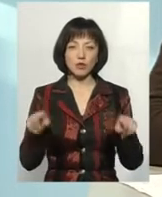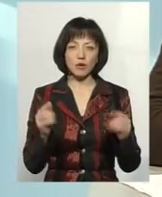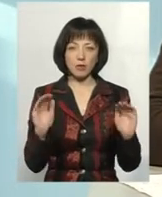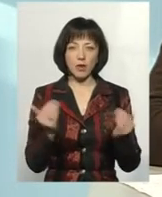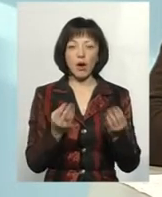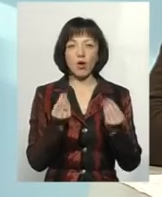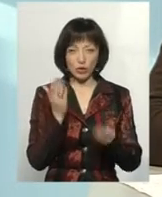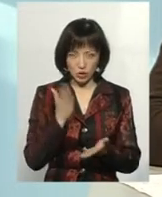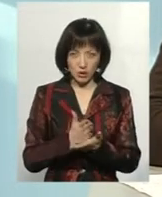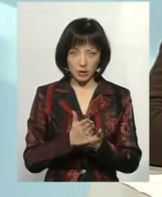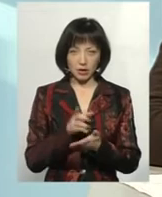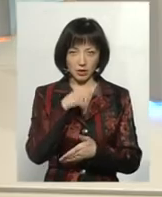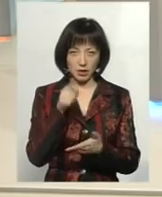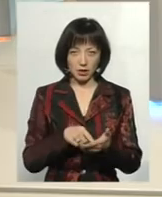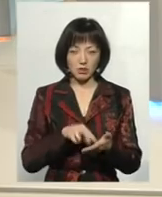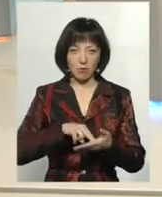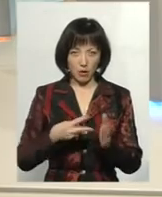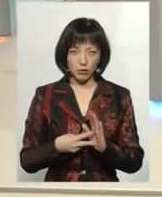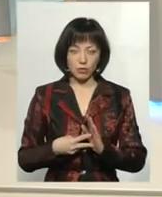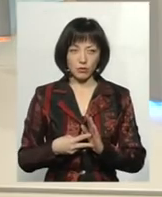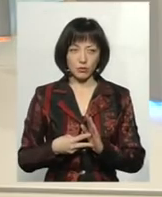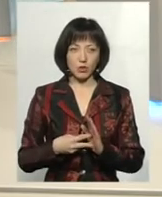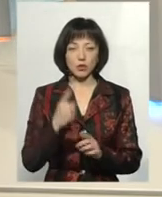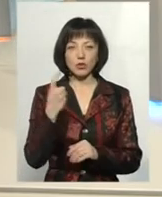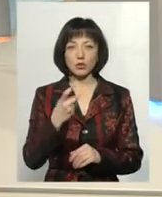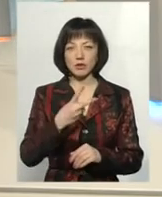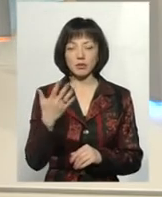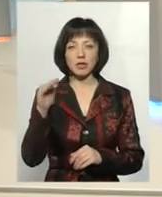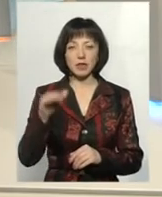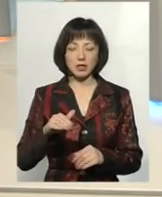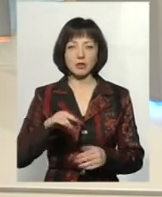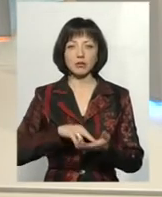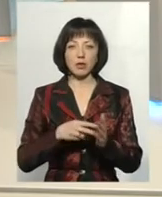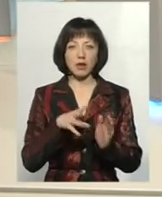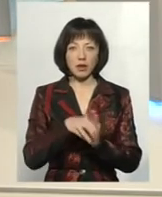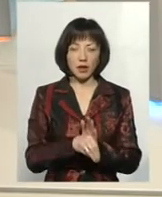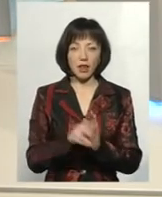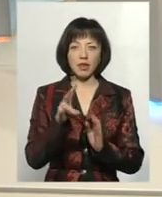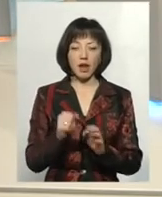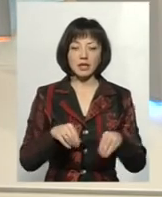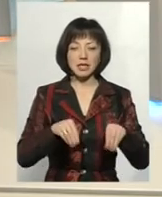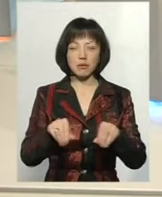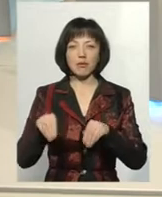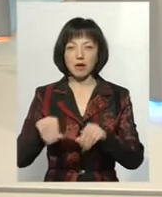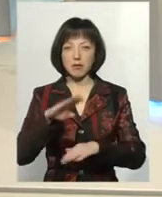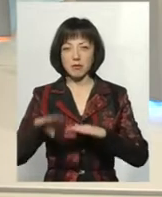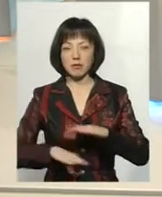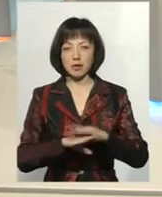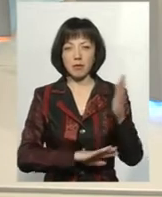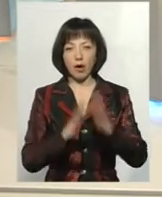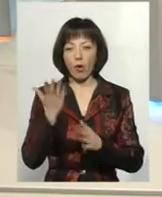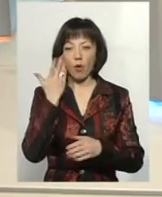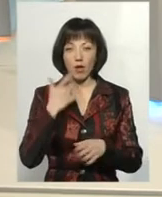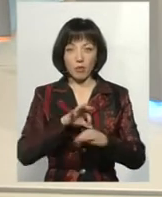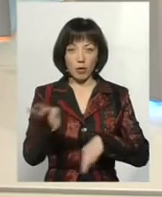це гроші зони. Є, та? Тобто це вже все заплановано, гроші виділено. 125 тисяч ми передбачили на відведення земельних ділянок під парки і сквери. Коли буде